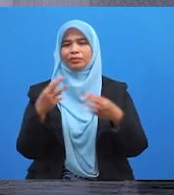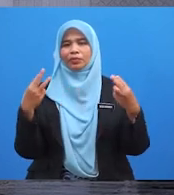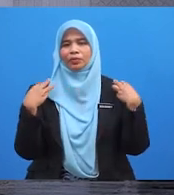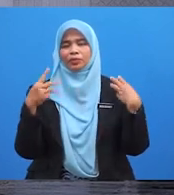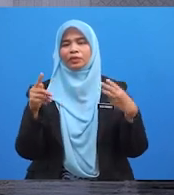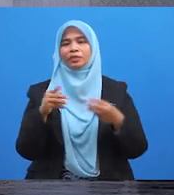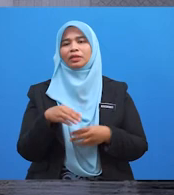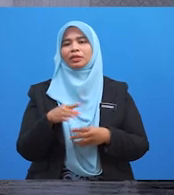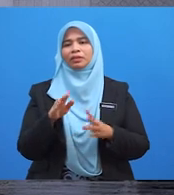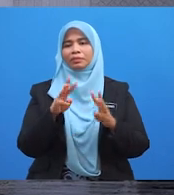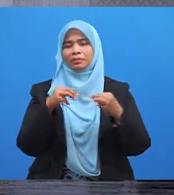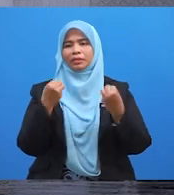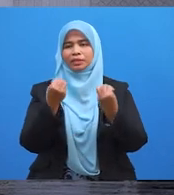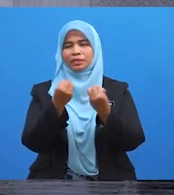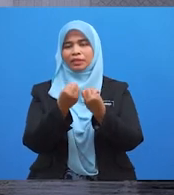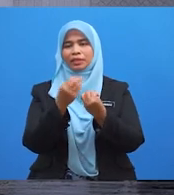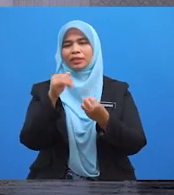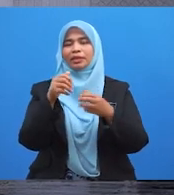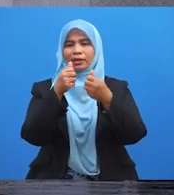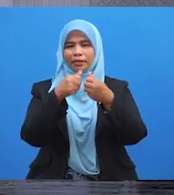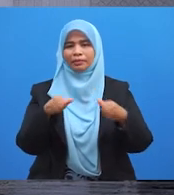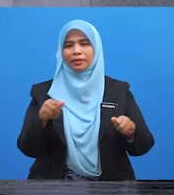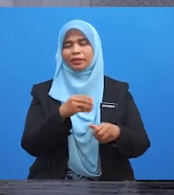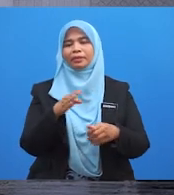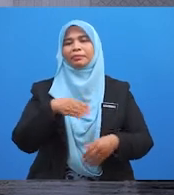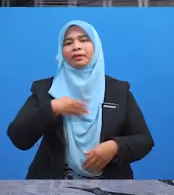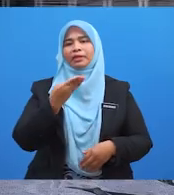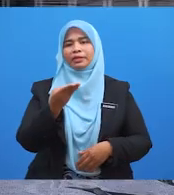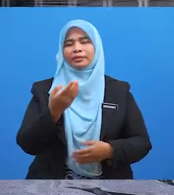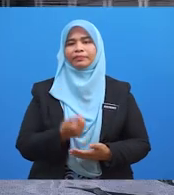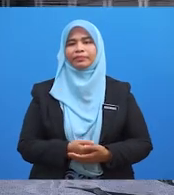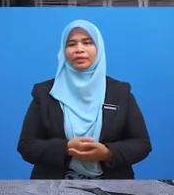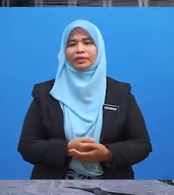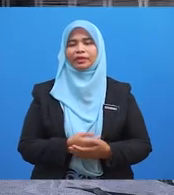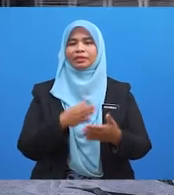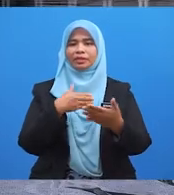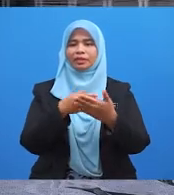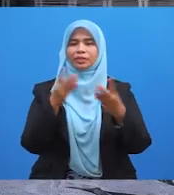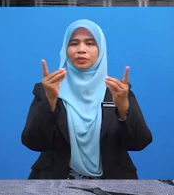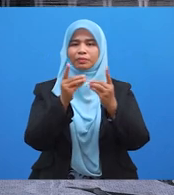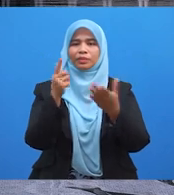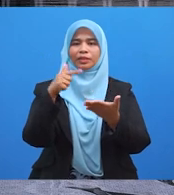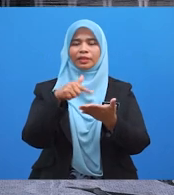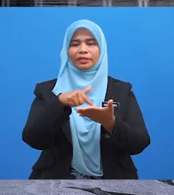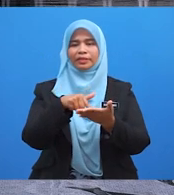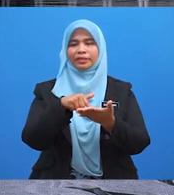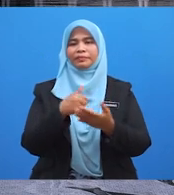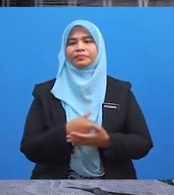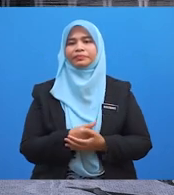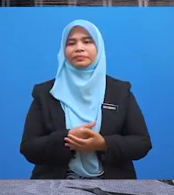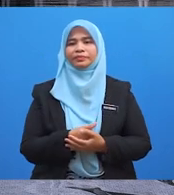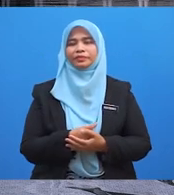mewujudkan sebuah masyarakat yang aman dan bahagia. Sehingga berjumpa lagi pada episod yang akan